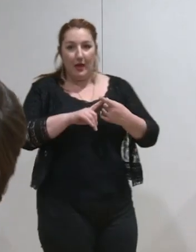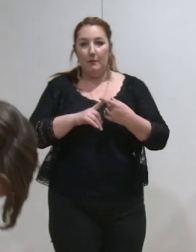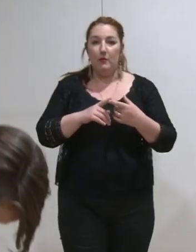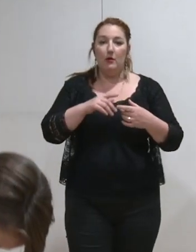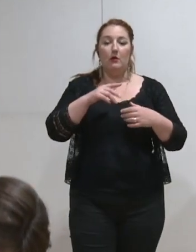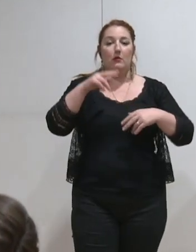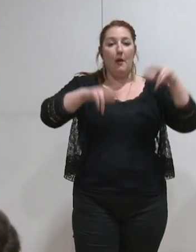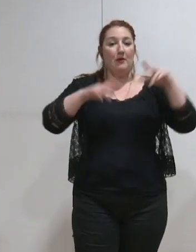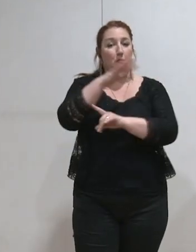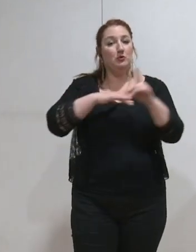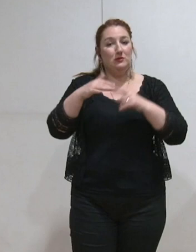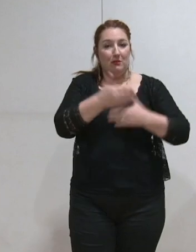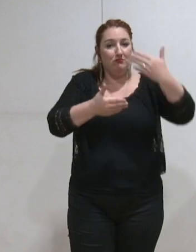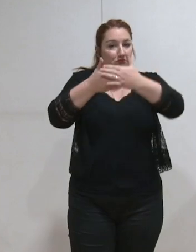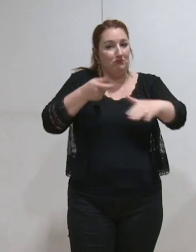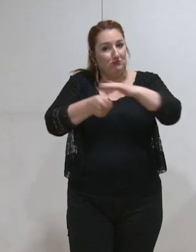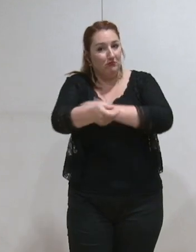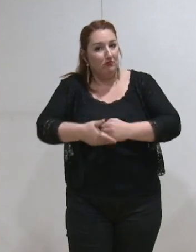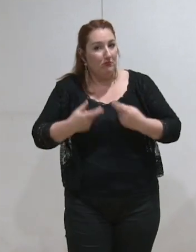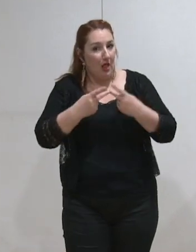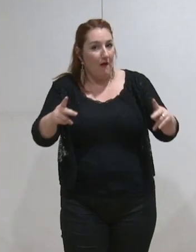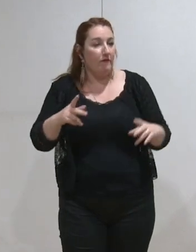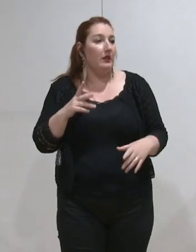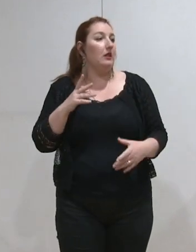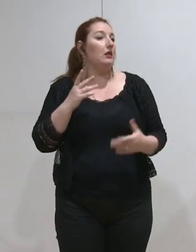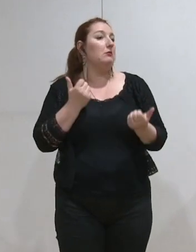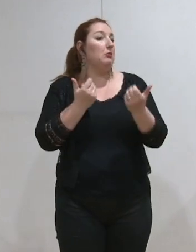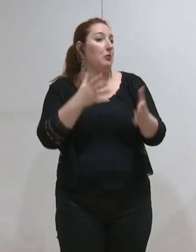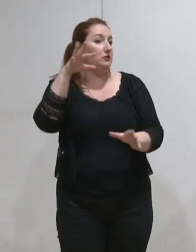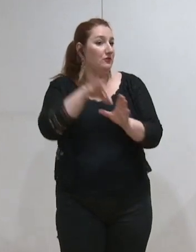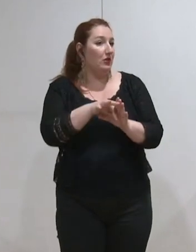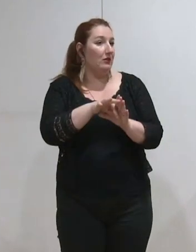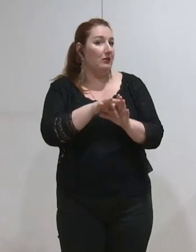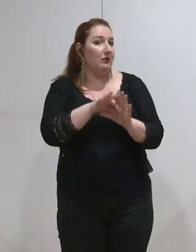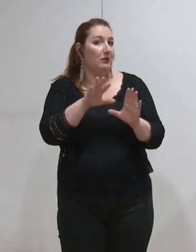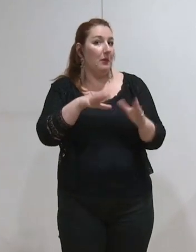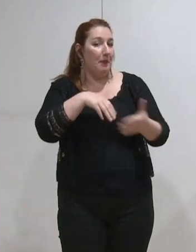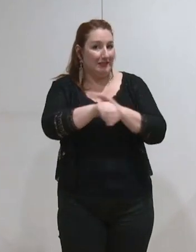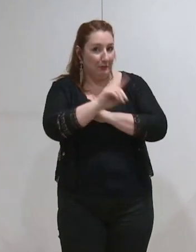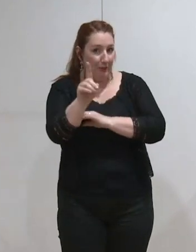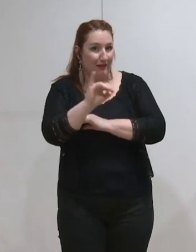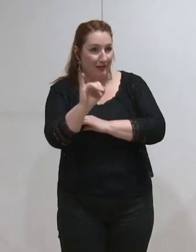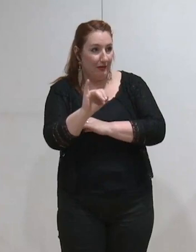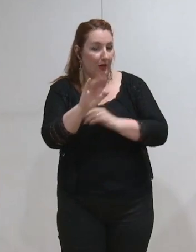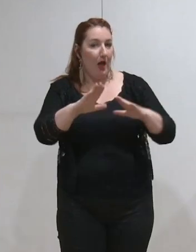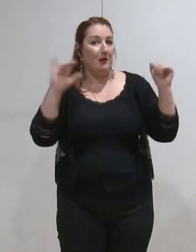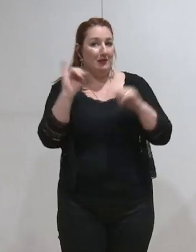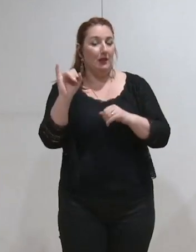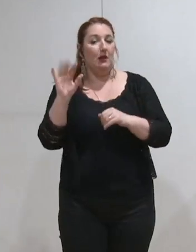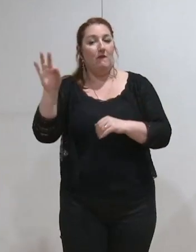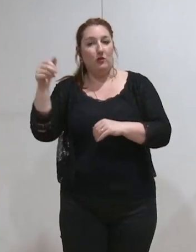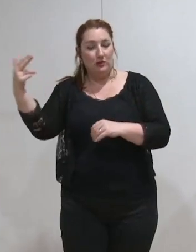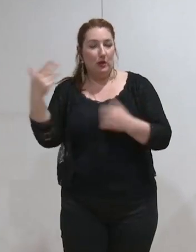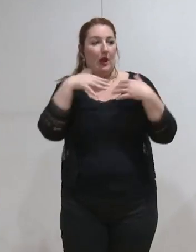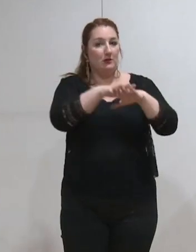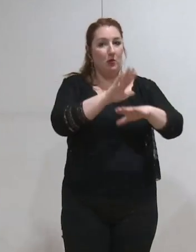social qui ne prend pas part au vote qui s'abstient Front national le rassemblement de gauche et de